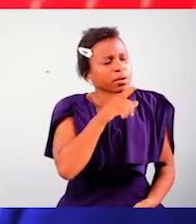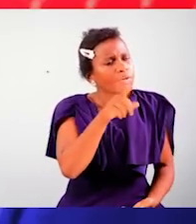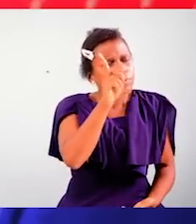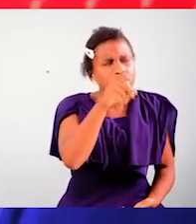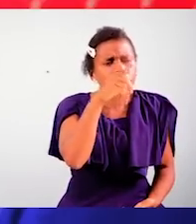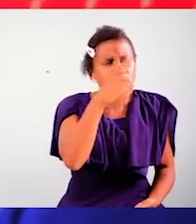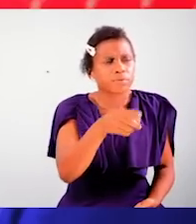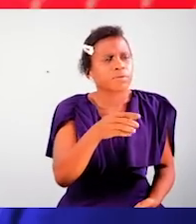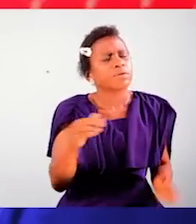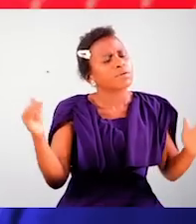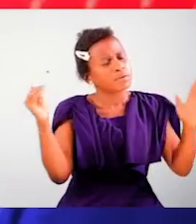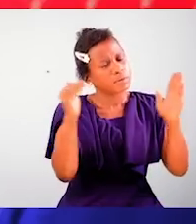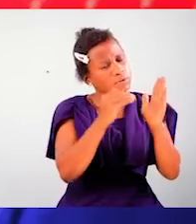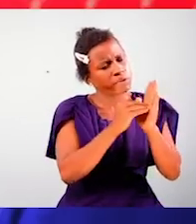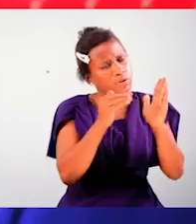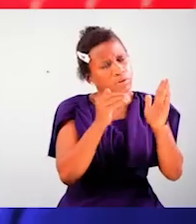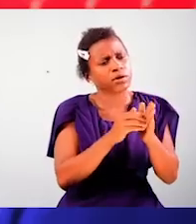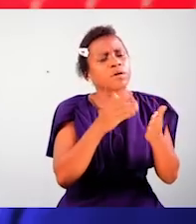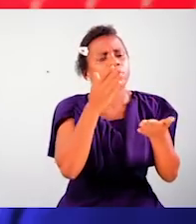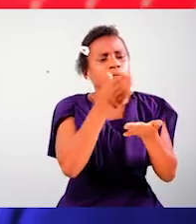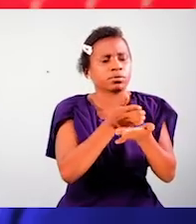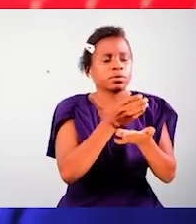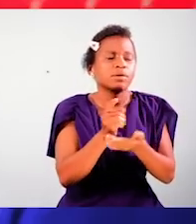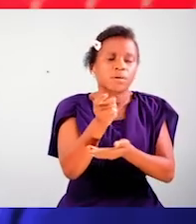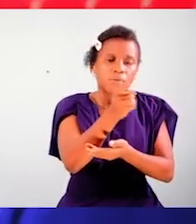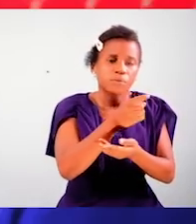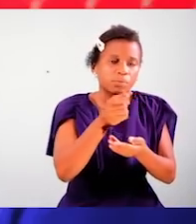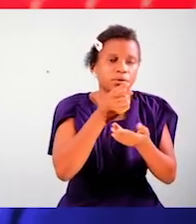kabisa ya kodi. Uhitaji